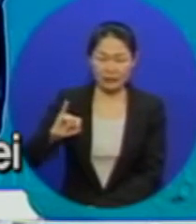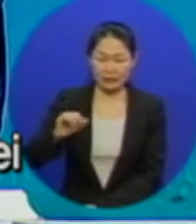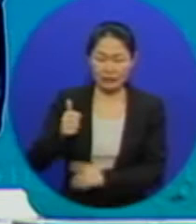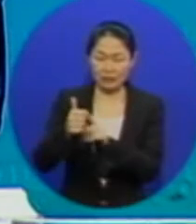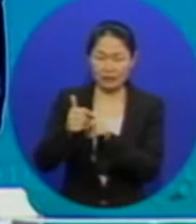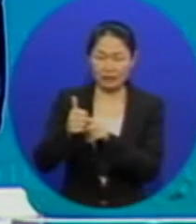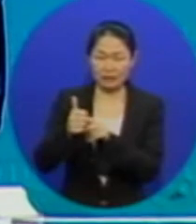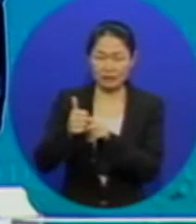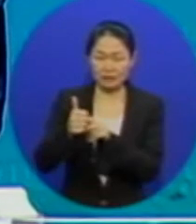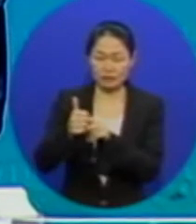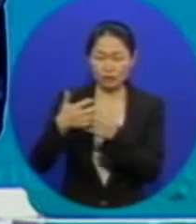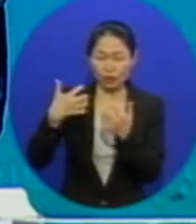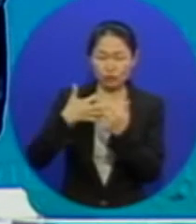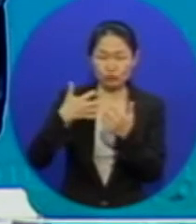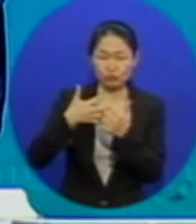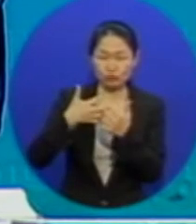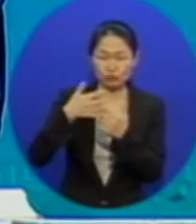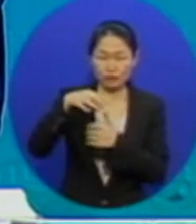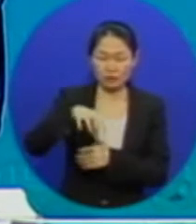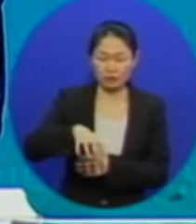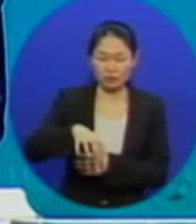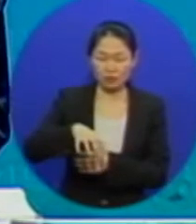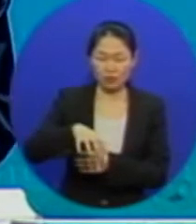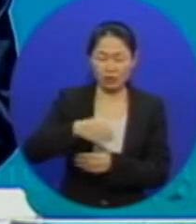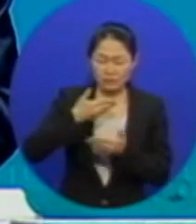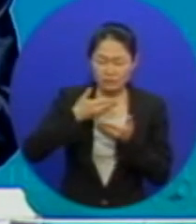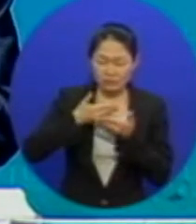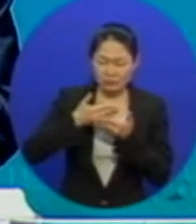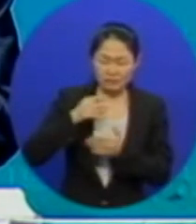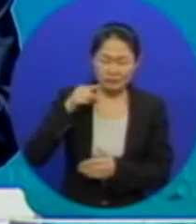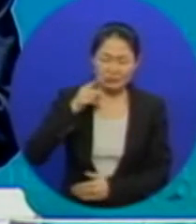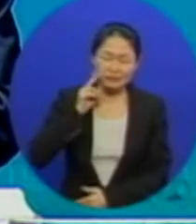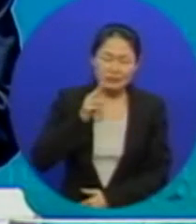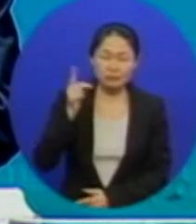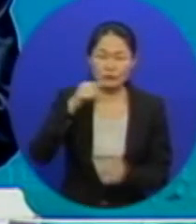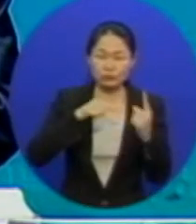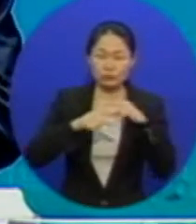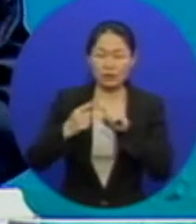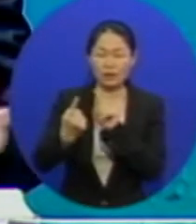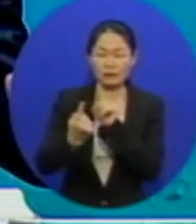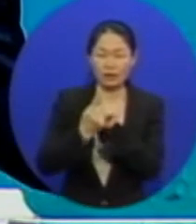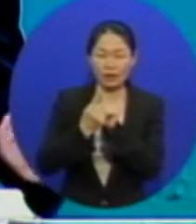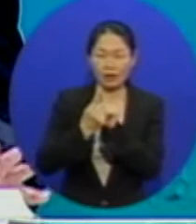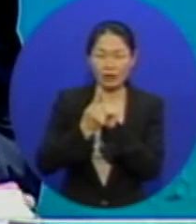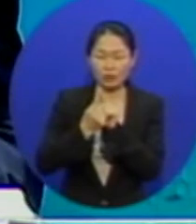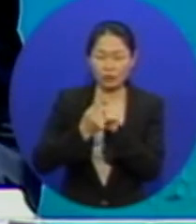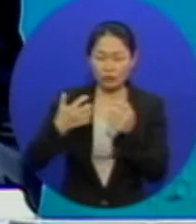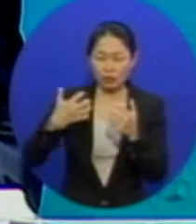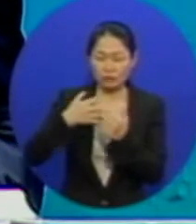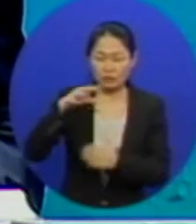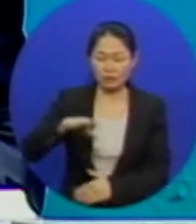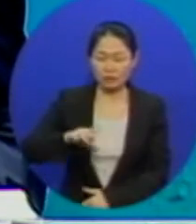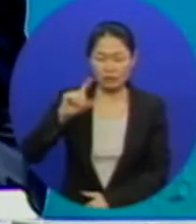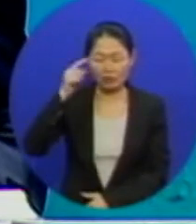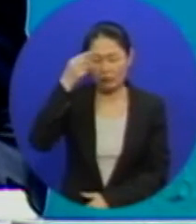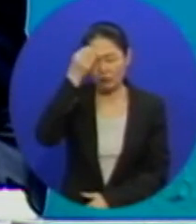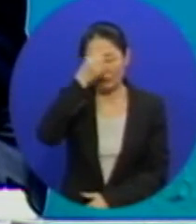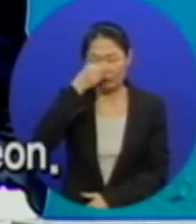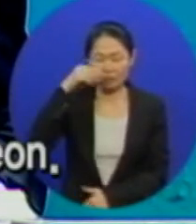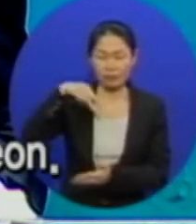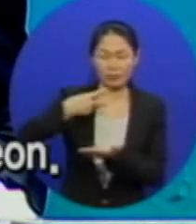아 그 전투에서 중상을 입고 전쟁터에서 아 정신을 잃는 장면이 나옵니다